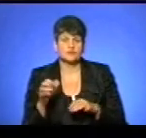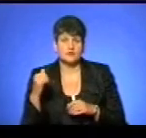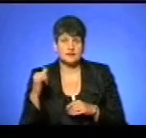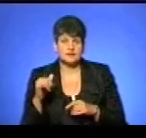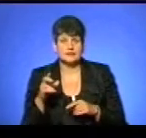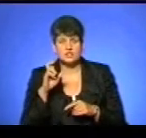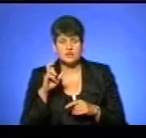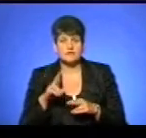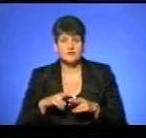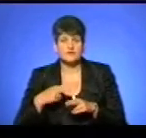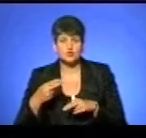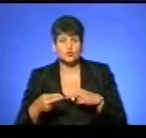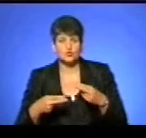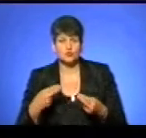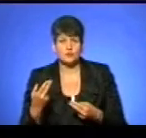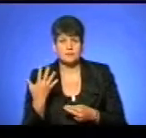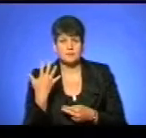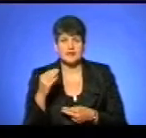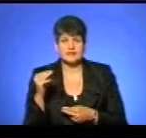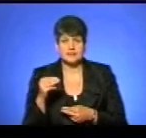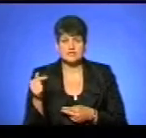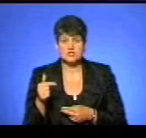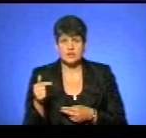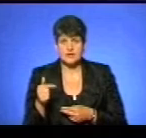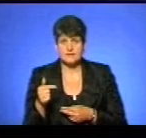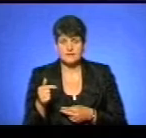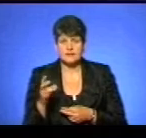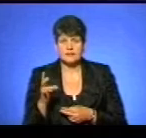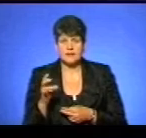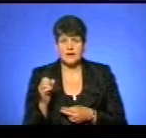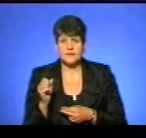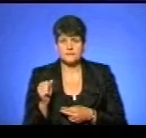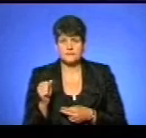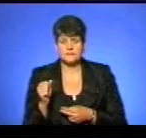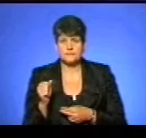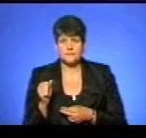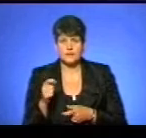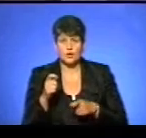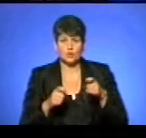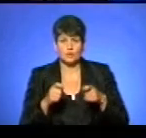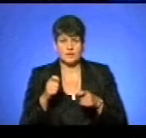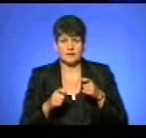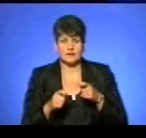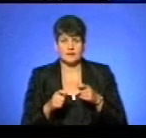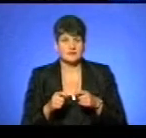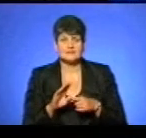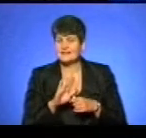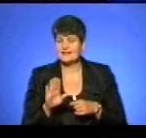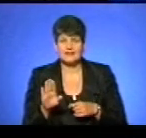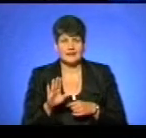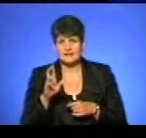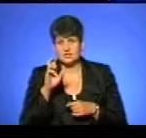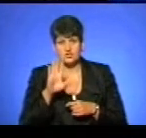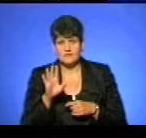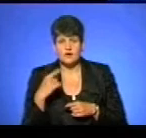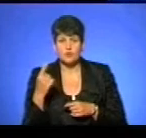й відшкодовує 5 тисяч гривень, так, якщо я не помиляюся, на доїльні апарати, так? Ну, це не держава, це є